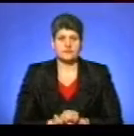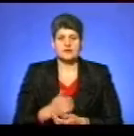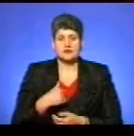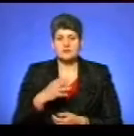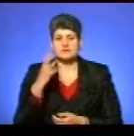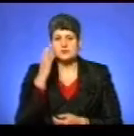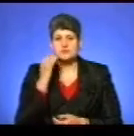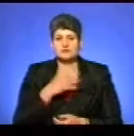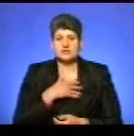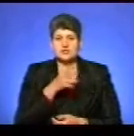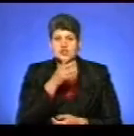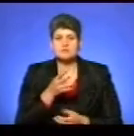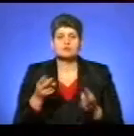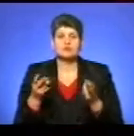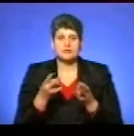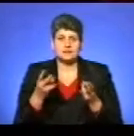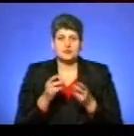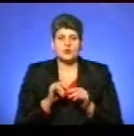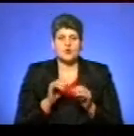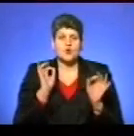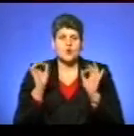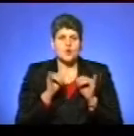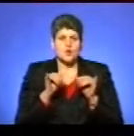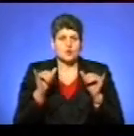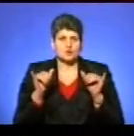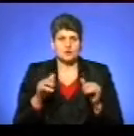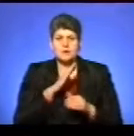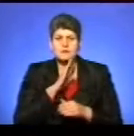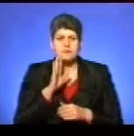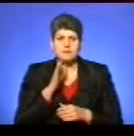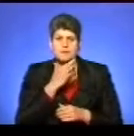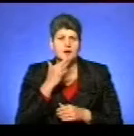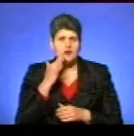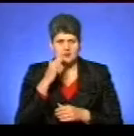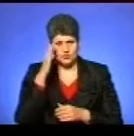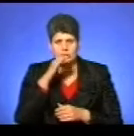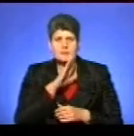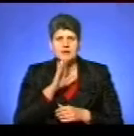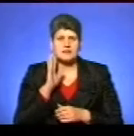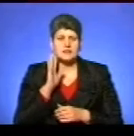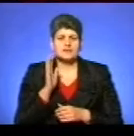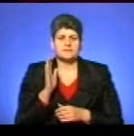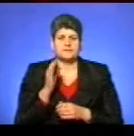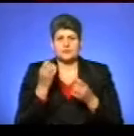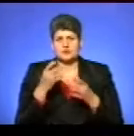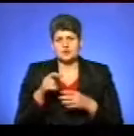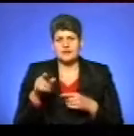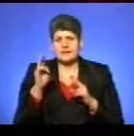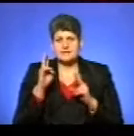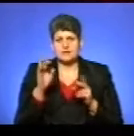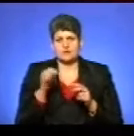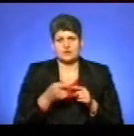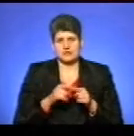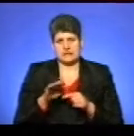час потрібен розголос, тому що дуже багато батьків, і не тільки батьків, взагалі пересічних громадян, не знають про таких